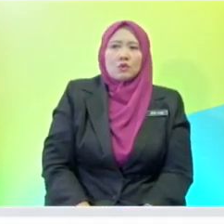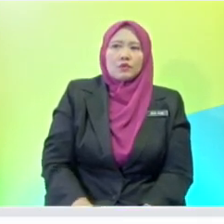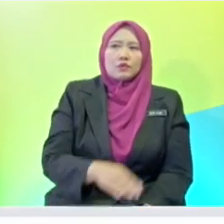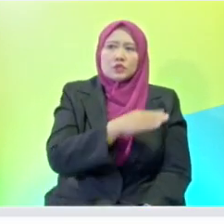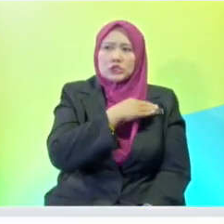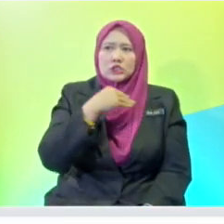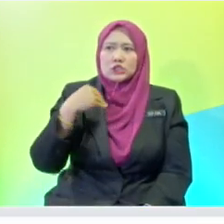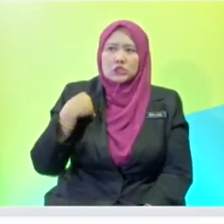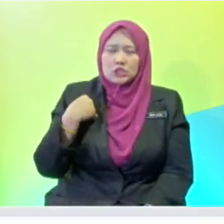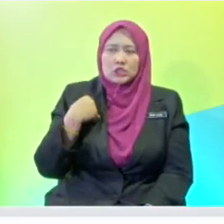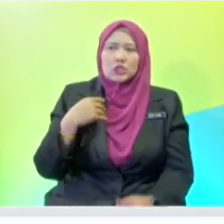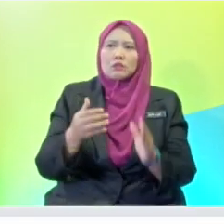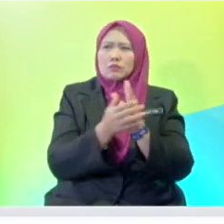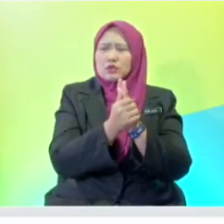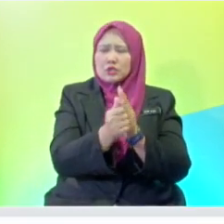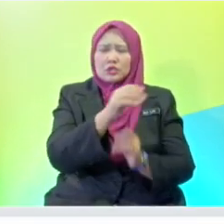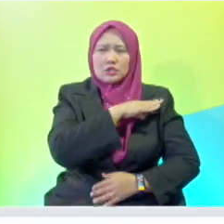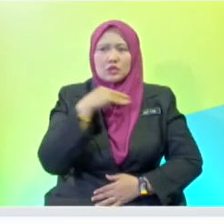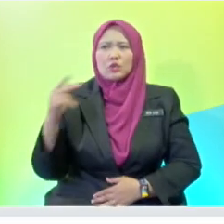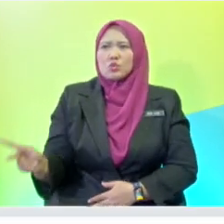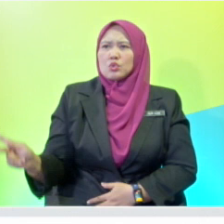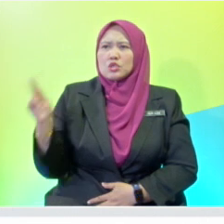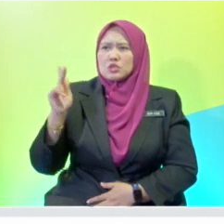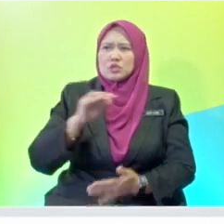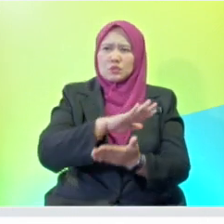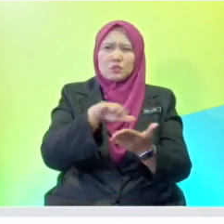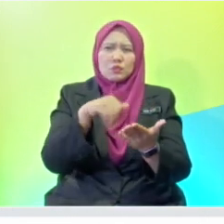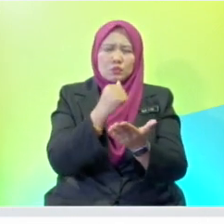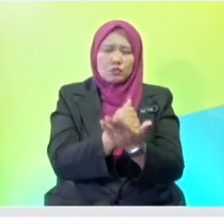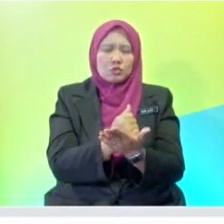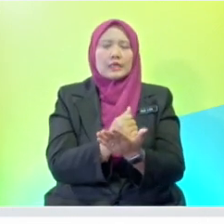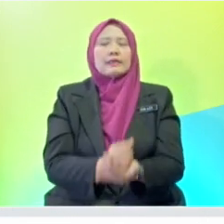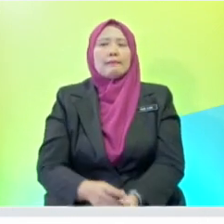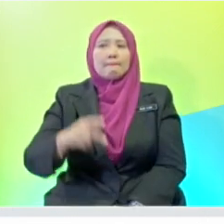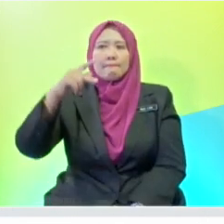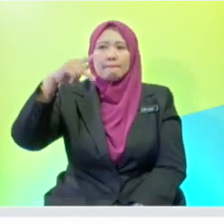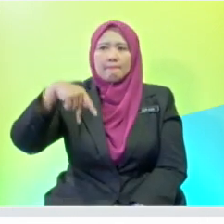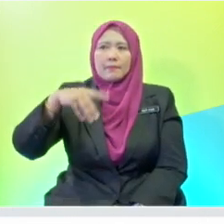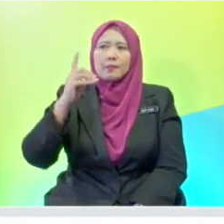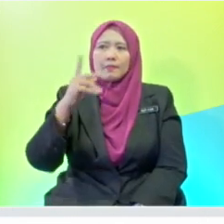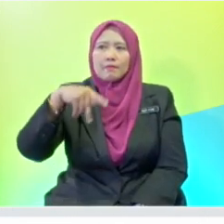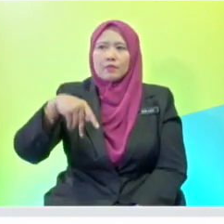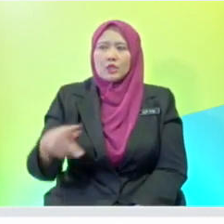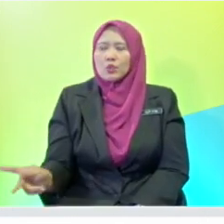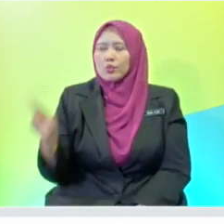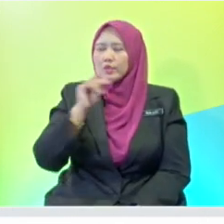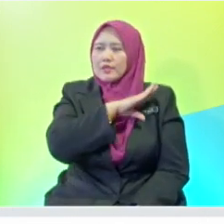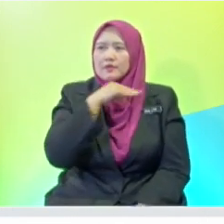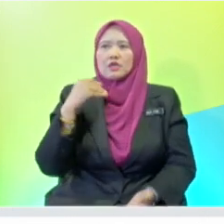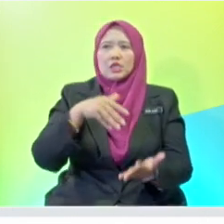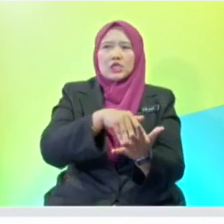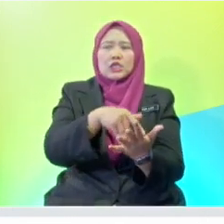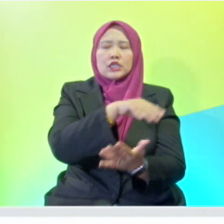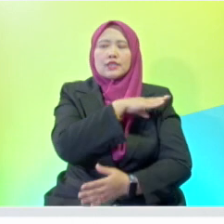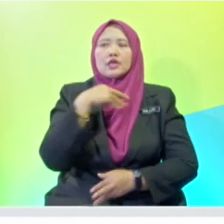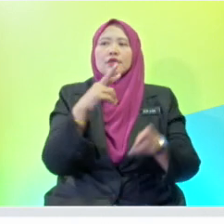penguasaan serta keberkenan pengajaran kekuatan kelemahan Selain itu membantu guru merancang